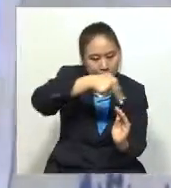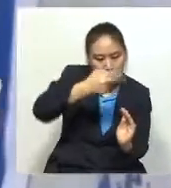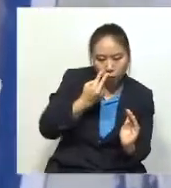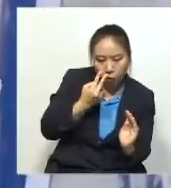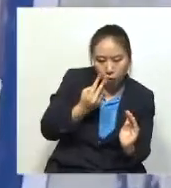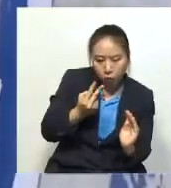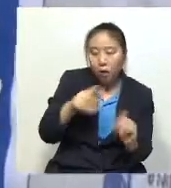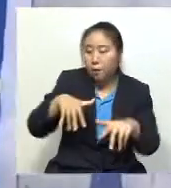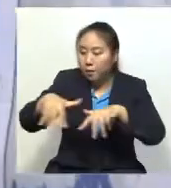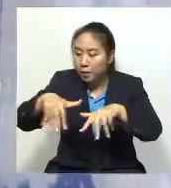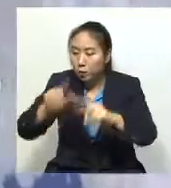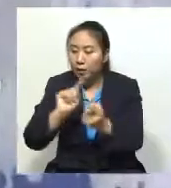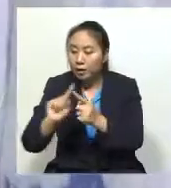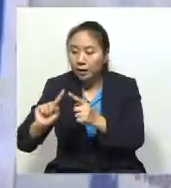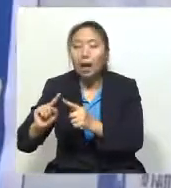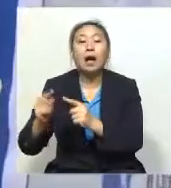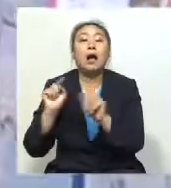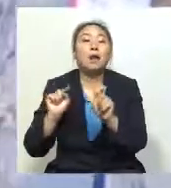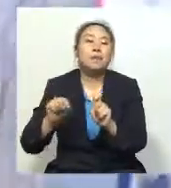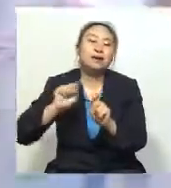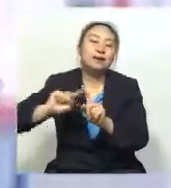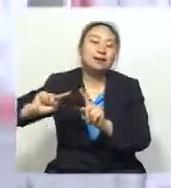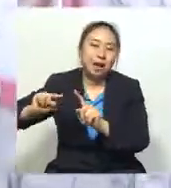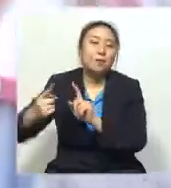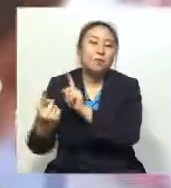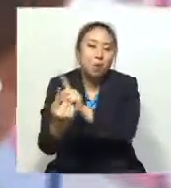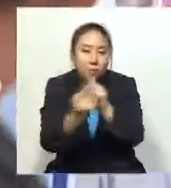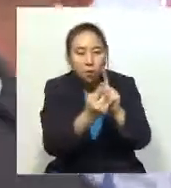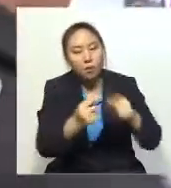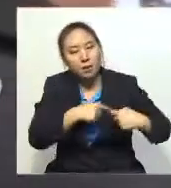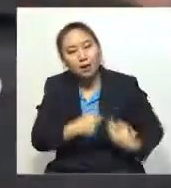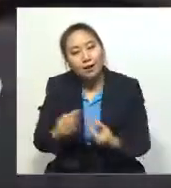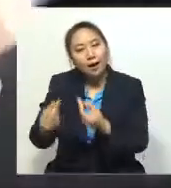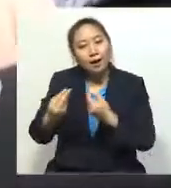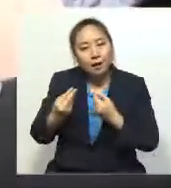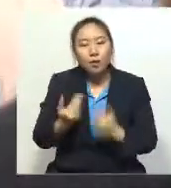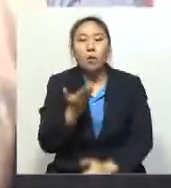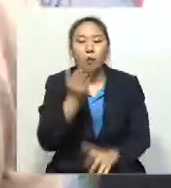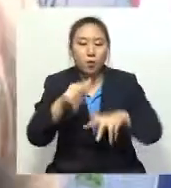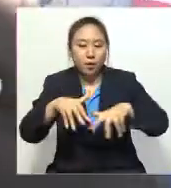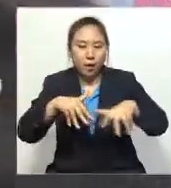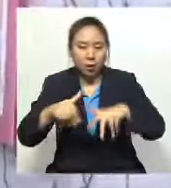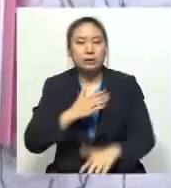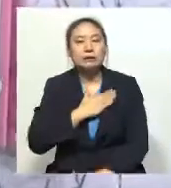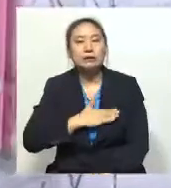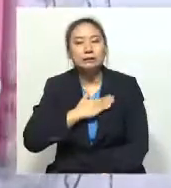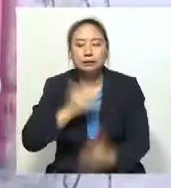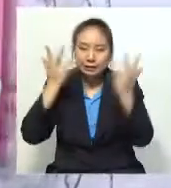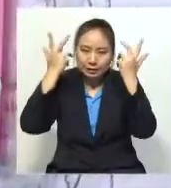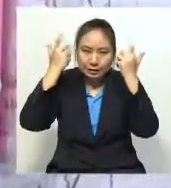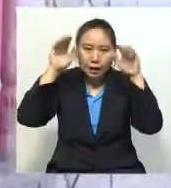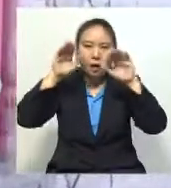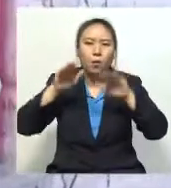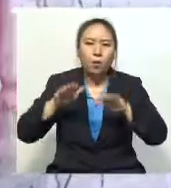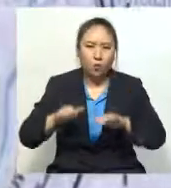ะกับประชาชนจากหลายอำเภอในจังหวัดเพชรบุรีที่มาคอยให้กำลังใจก็ขอให้ประชาชนนั้นเบาใจคลายความกังวลถึงส